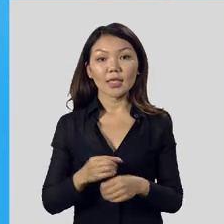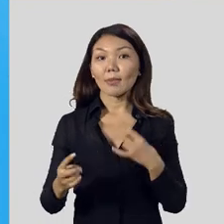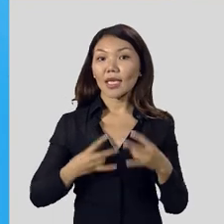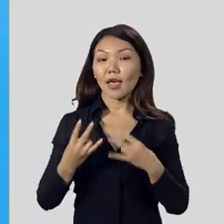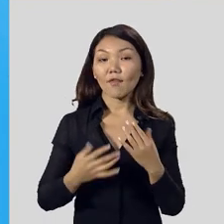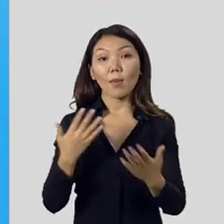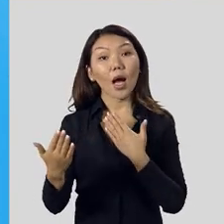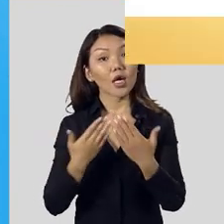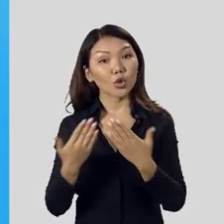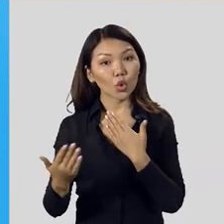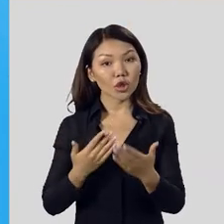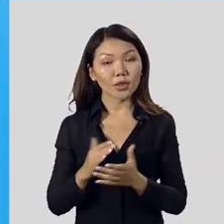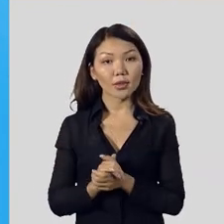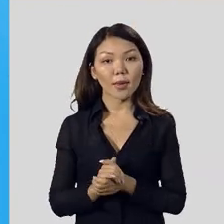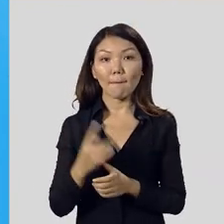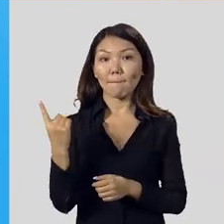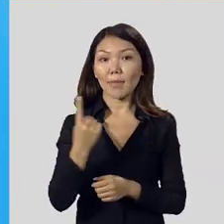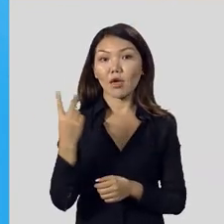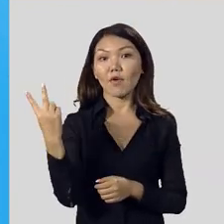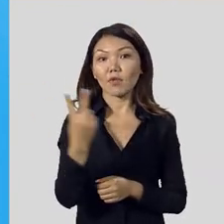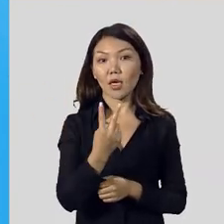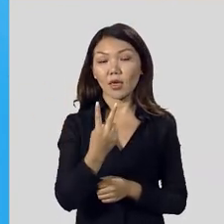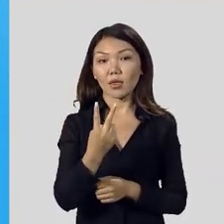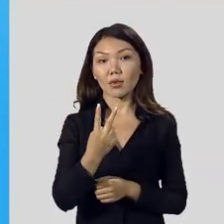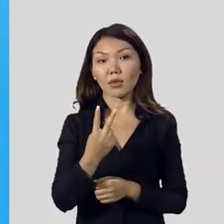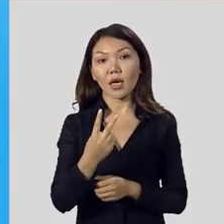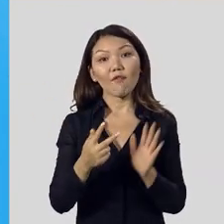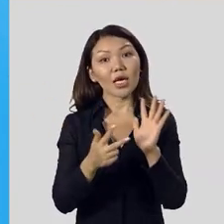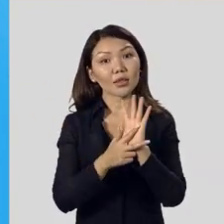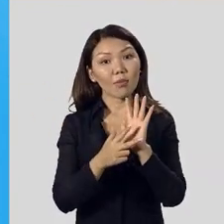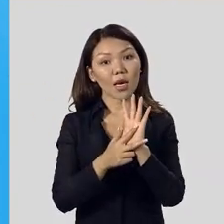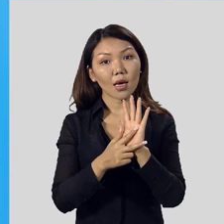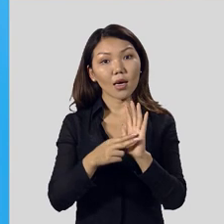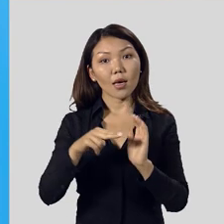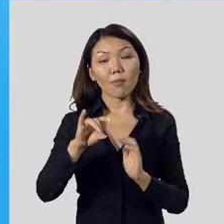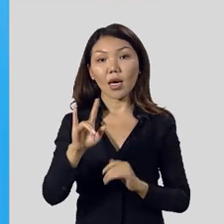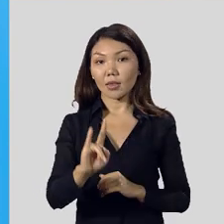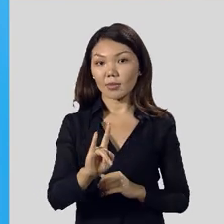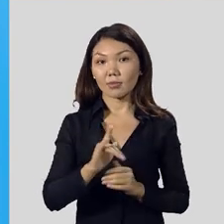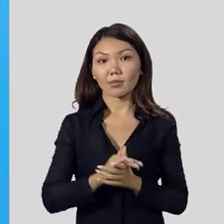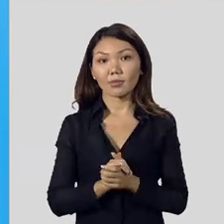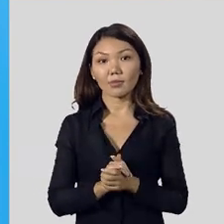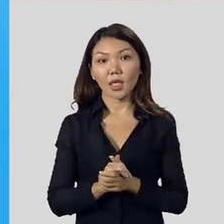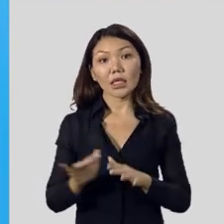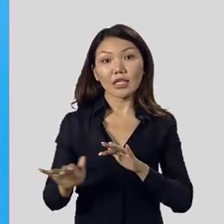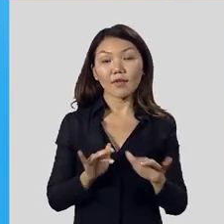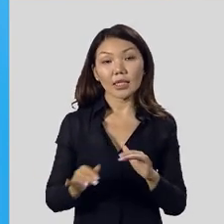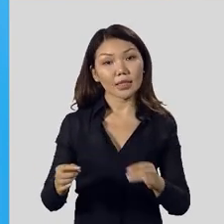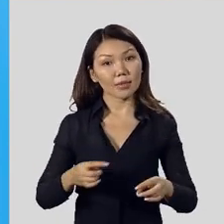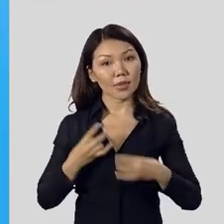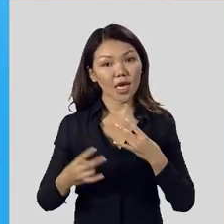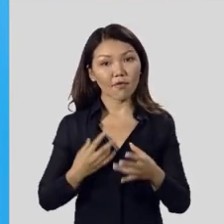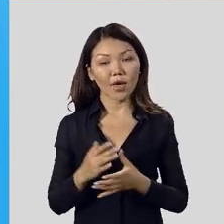нервам относятся первая, вторая и восьмая пары. К двигательным